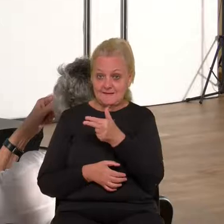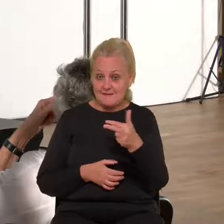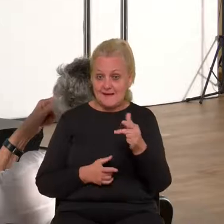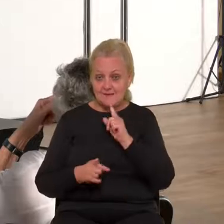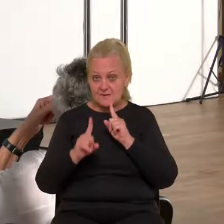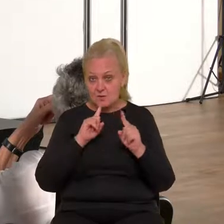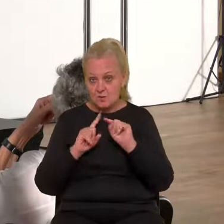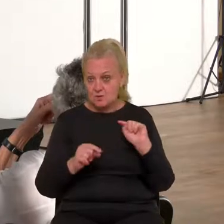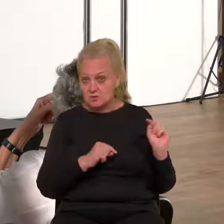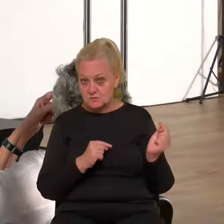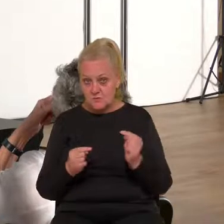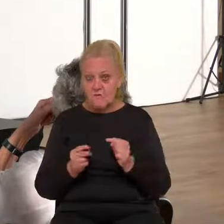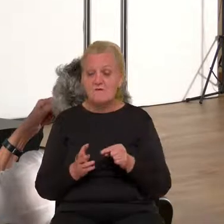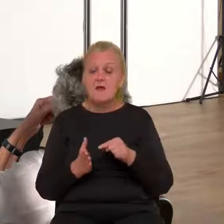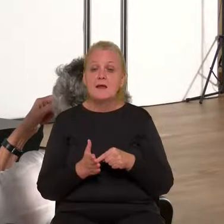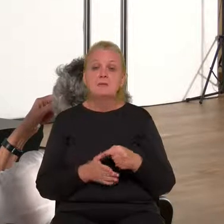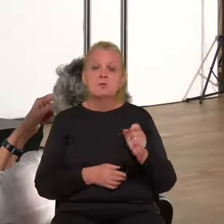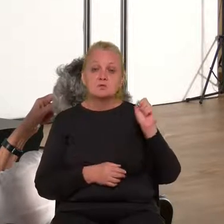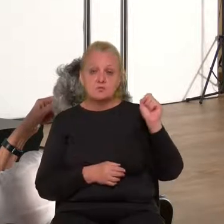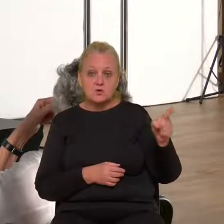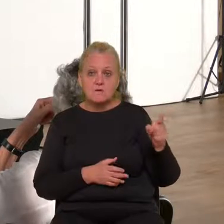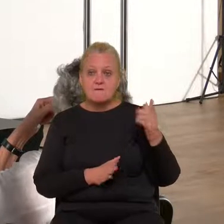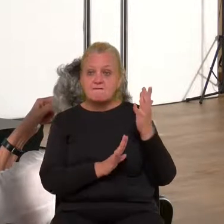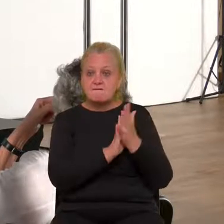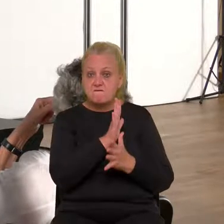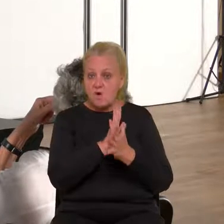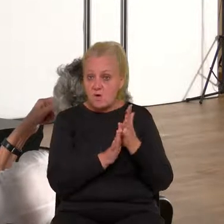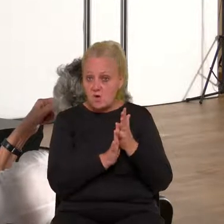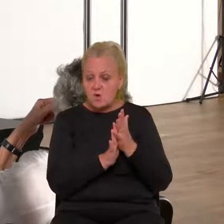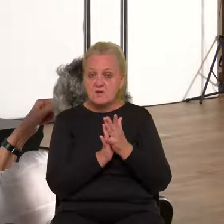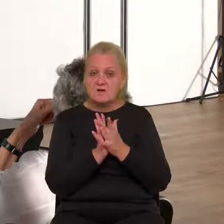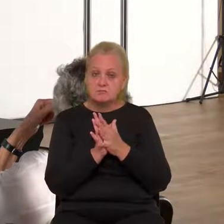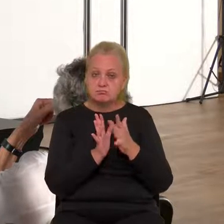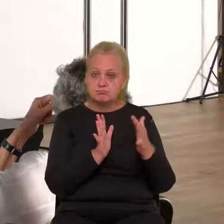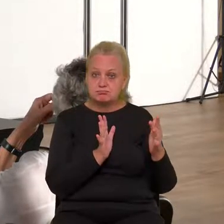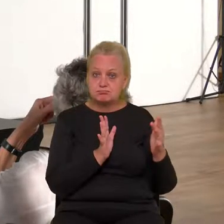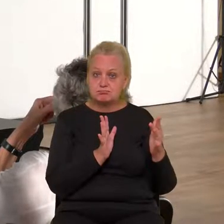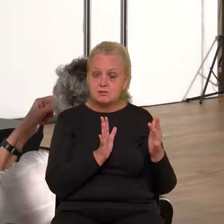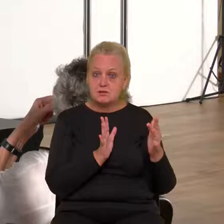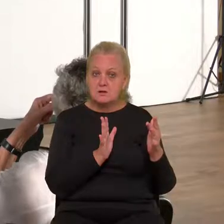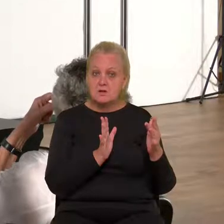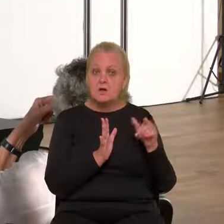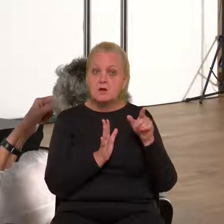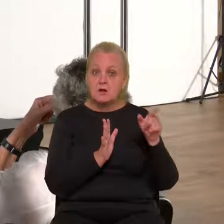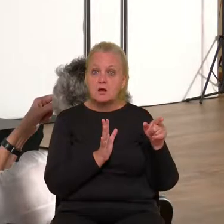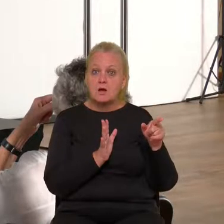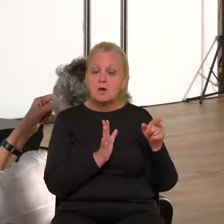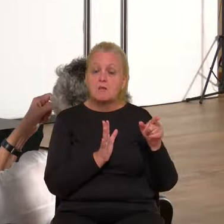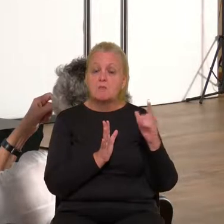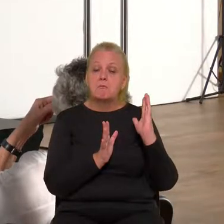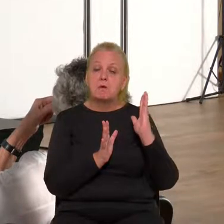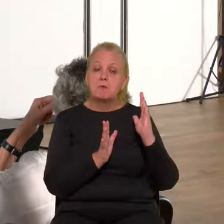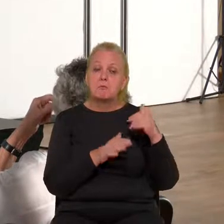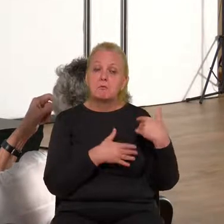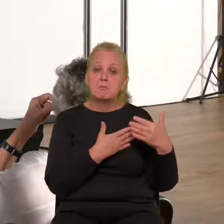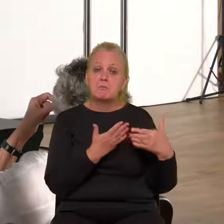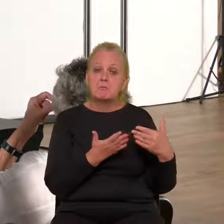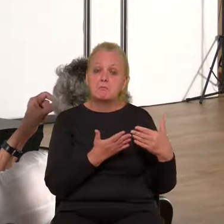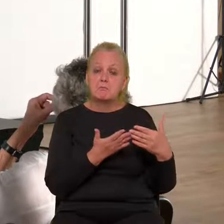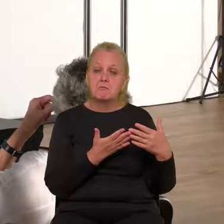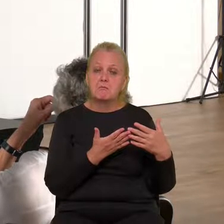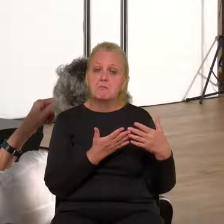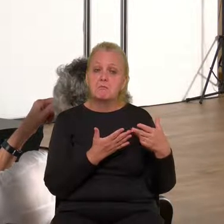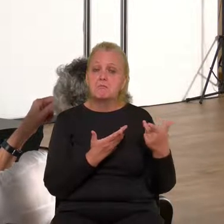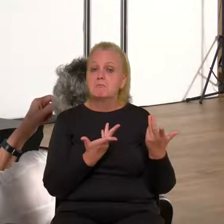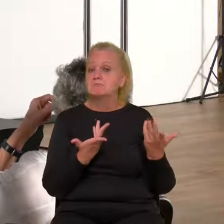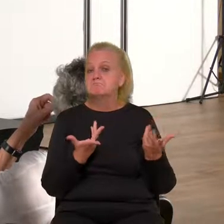bo jest wojna do momentu, w którym ona przestaje, po